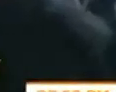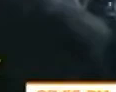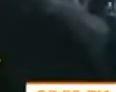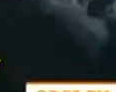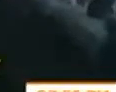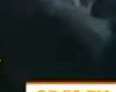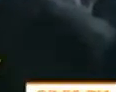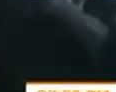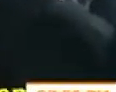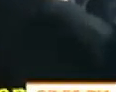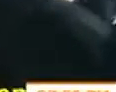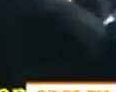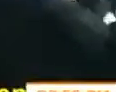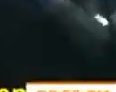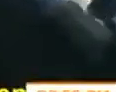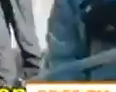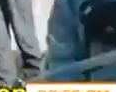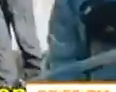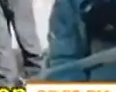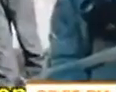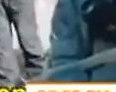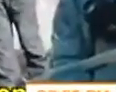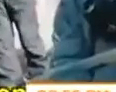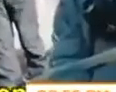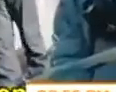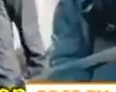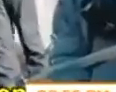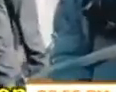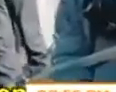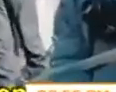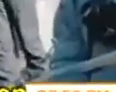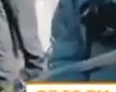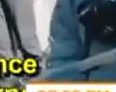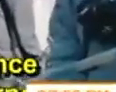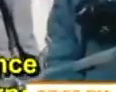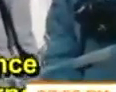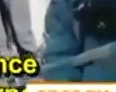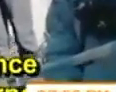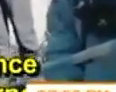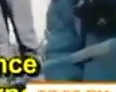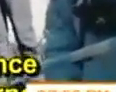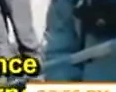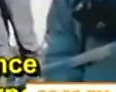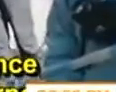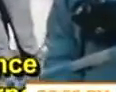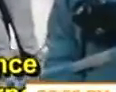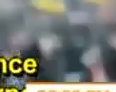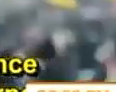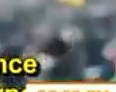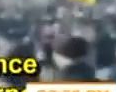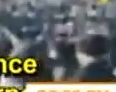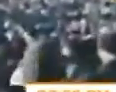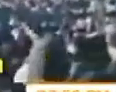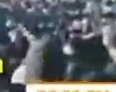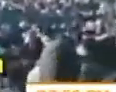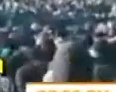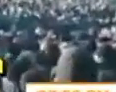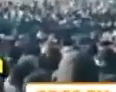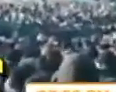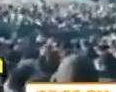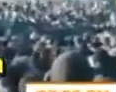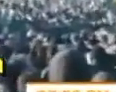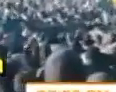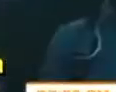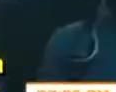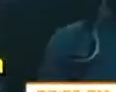были равномерно распределены между президентом и парламентом, чтобы это были сбалансированные ветви власти. И третье, это мы